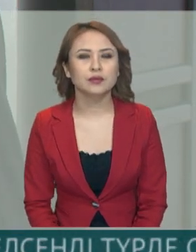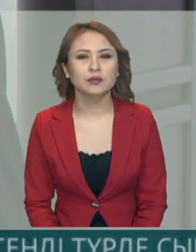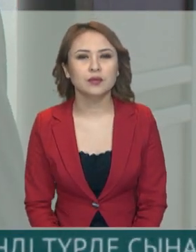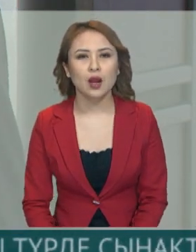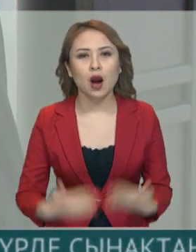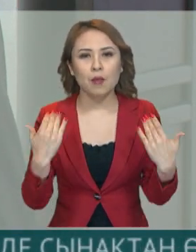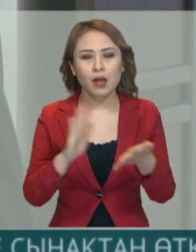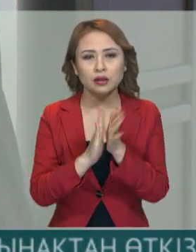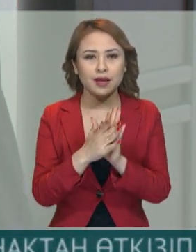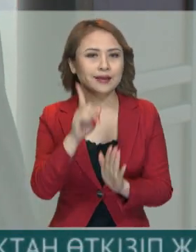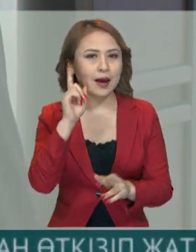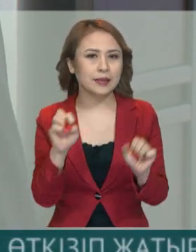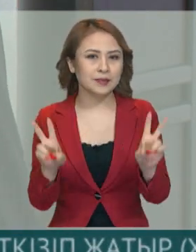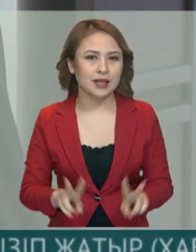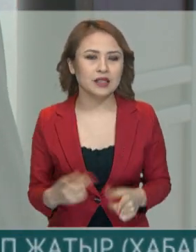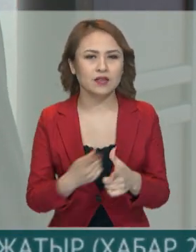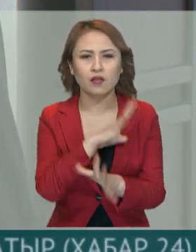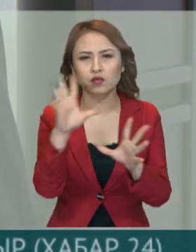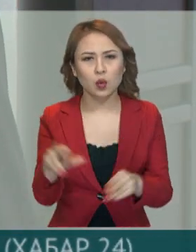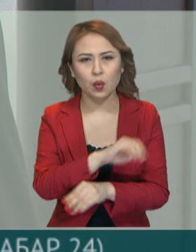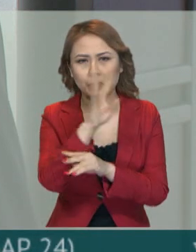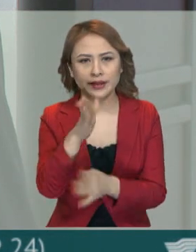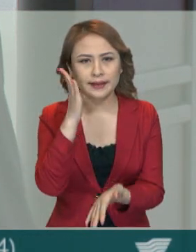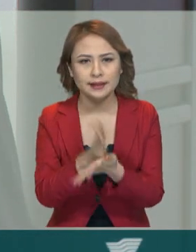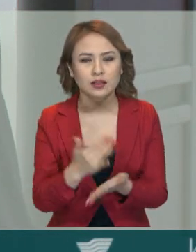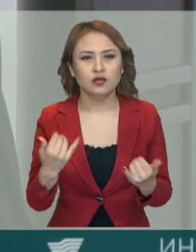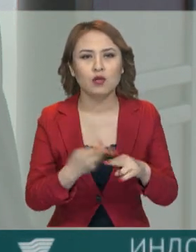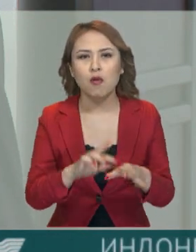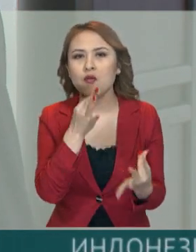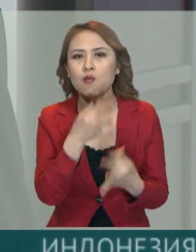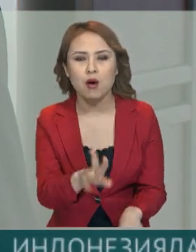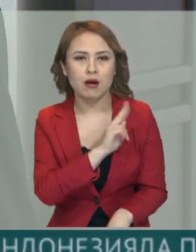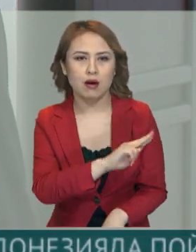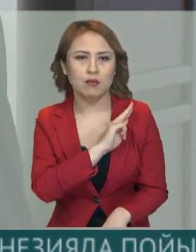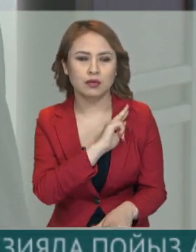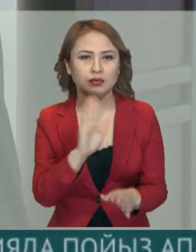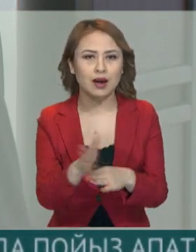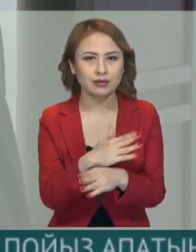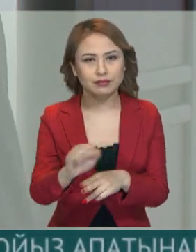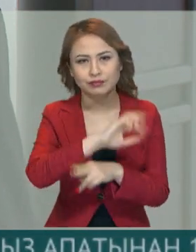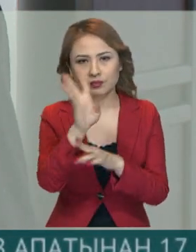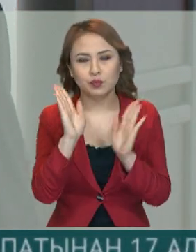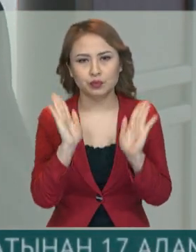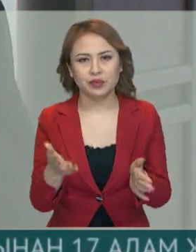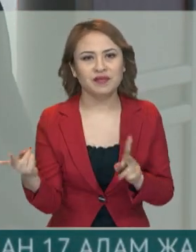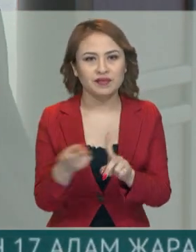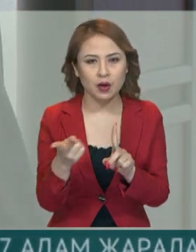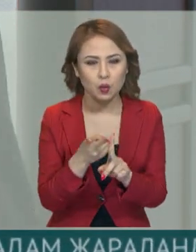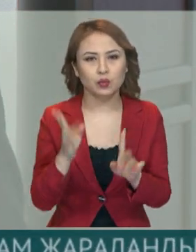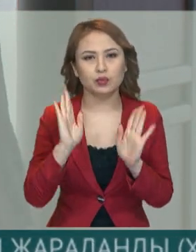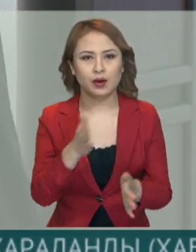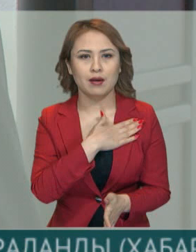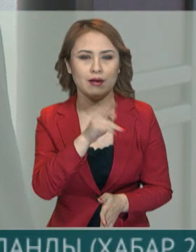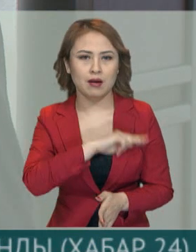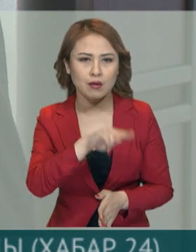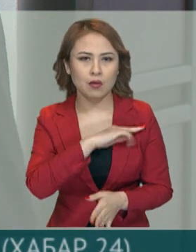Бұл үшін жас мамандарға барлық жағдайлар жасалады. Біріншіден, әр жұмыскерді жеке баспанамен қамтамасыз етеміз. Екіншіден, бізде жұмыс